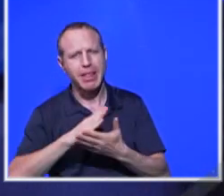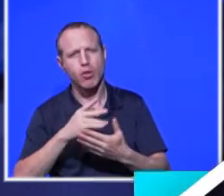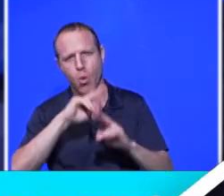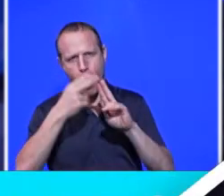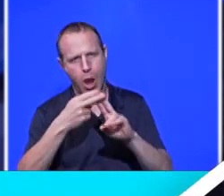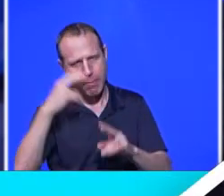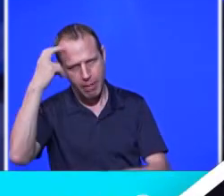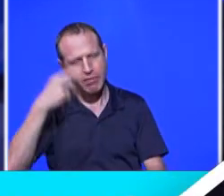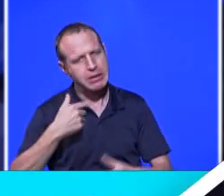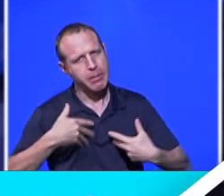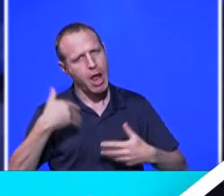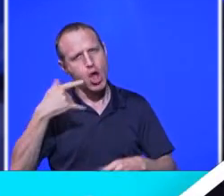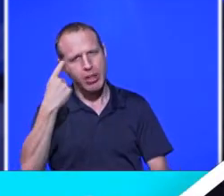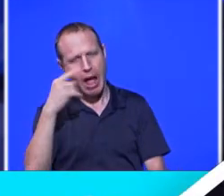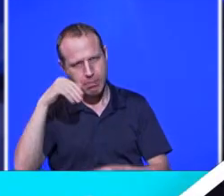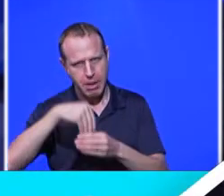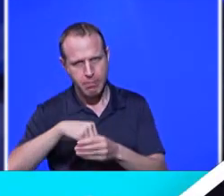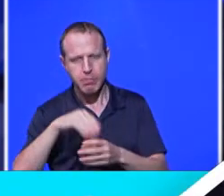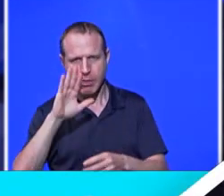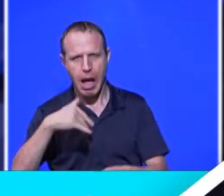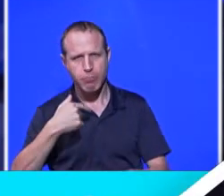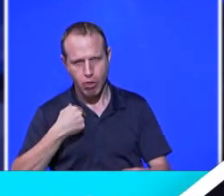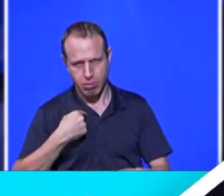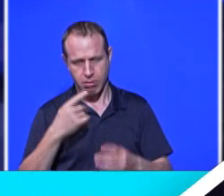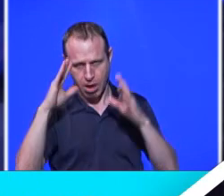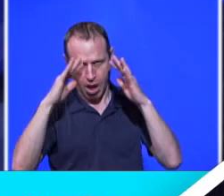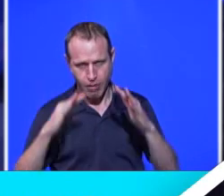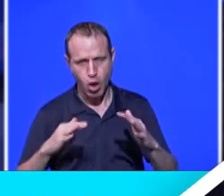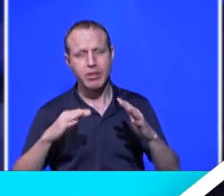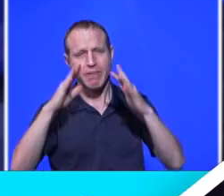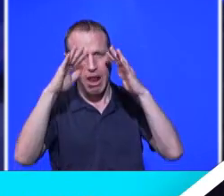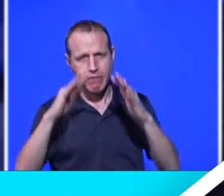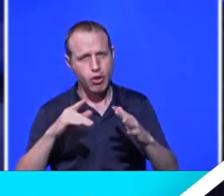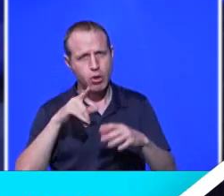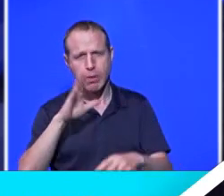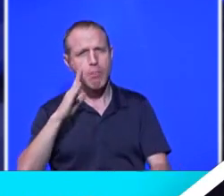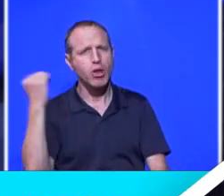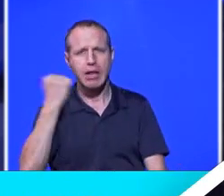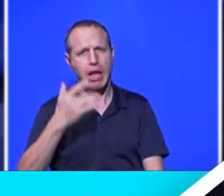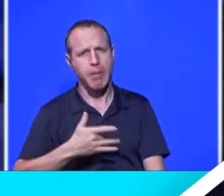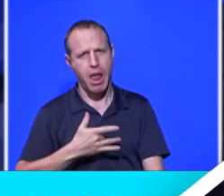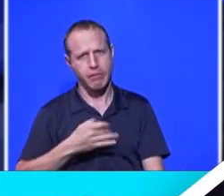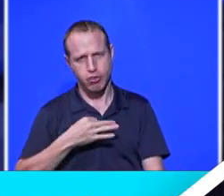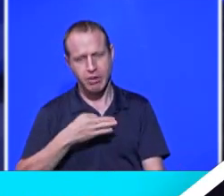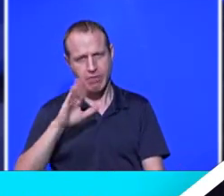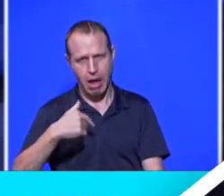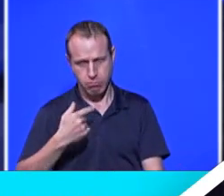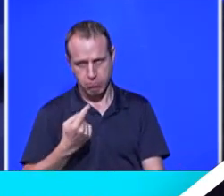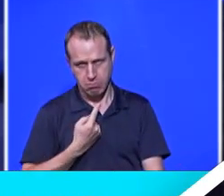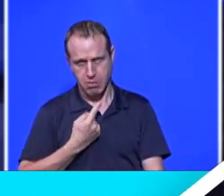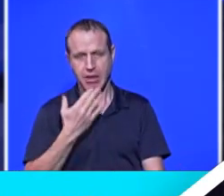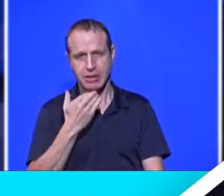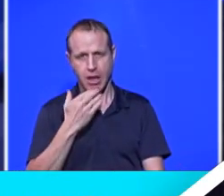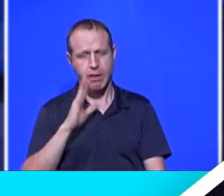שמח להיות אחד מהם. גם כהיותי לבנוני, ולבנון היא מאוד חזקה בלב שלי, וגם כהיותי ישראלי, וחשוב לי